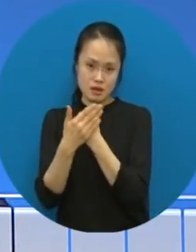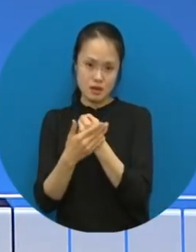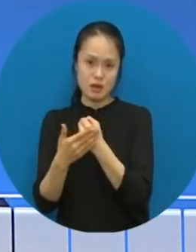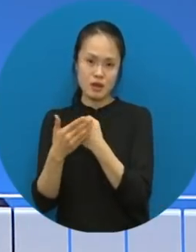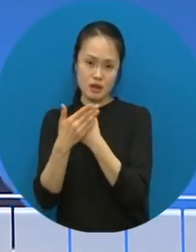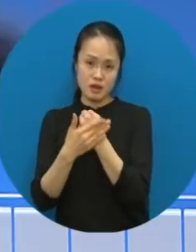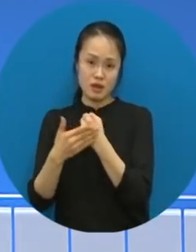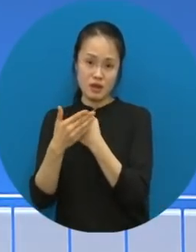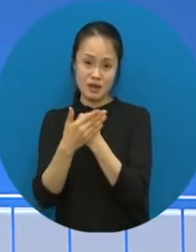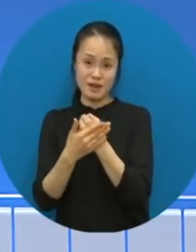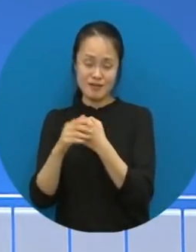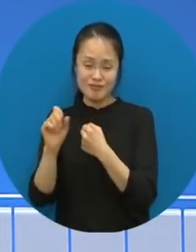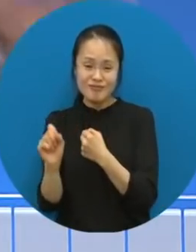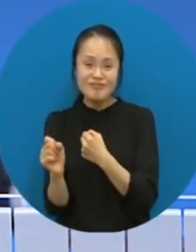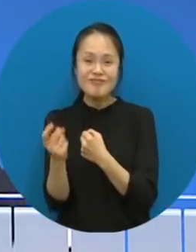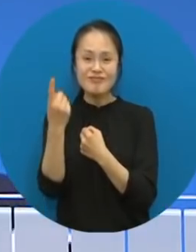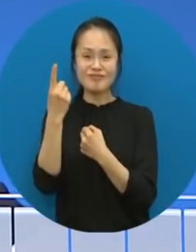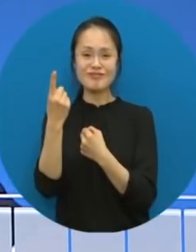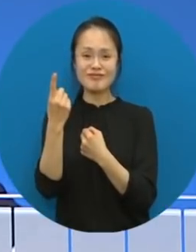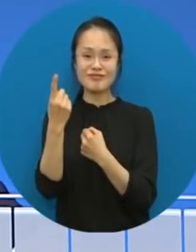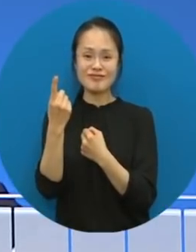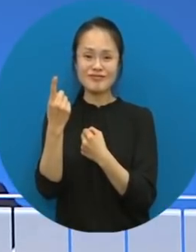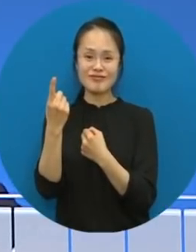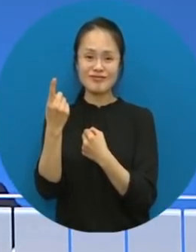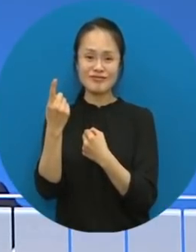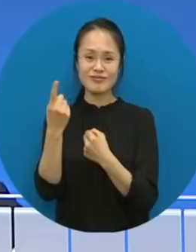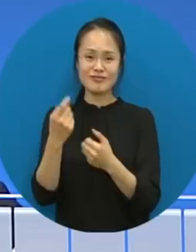자, 강하다 한 자를 부끄럽게 하시려고